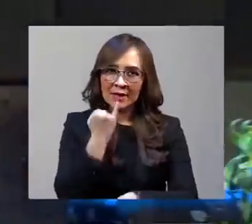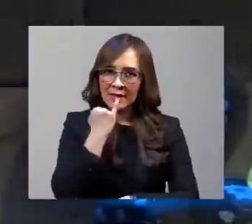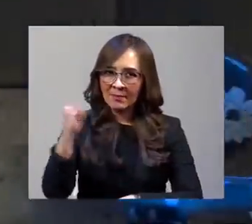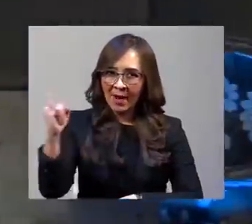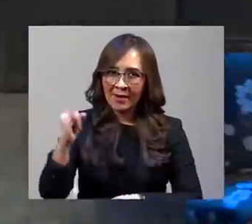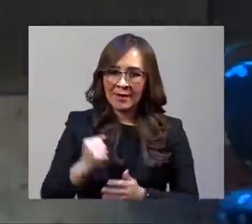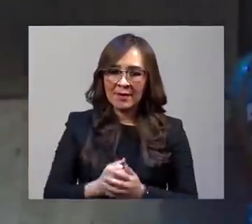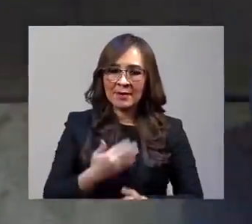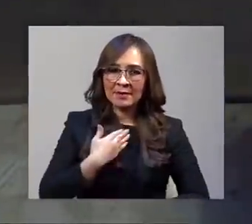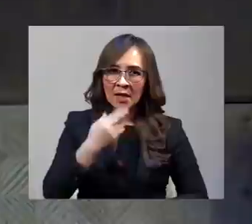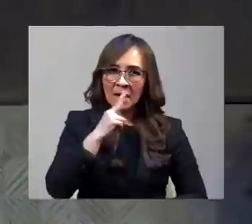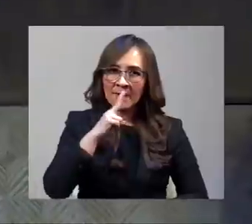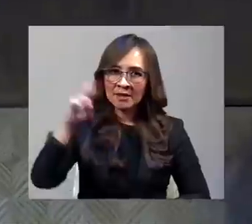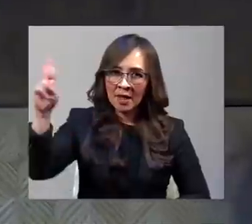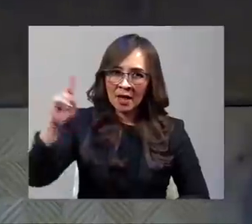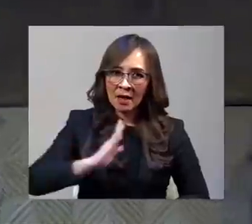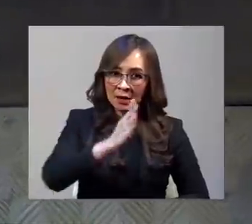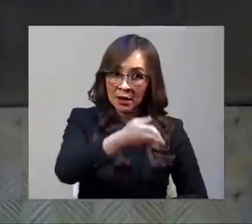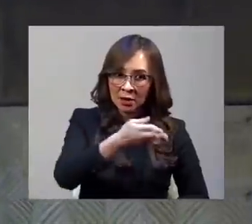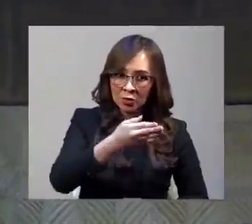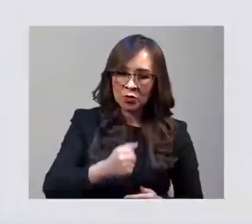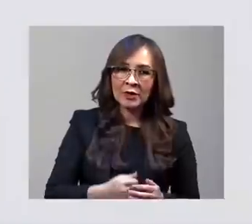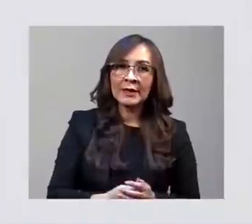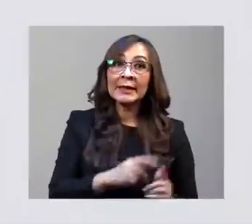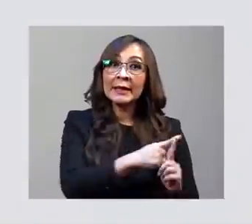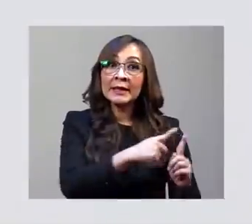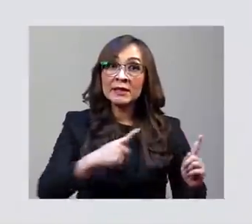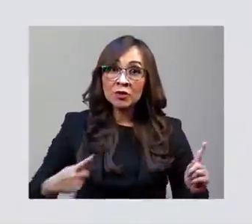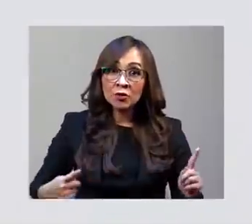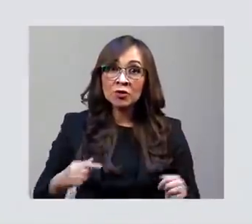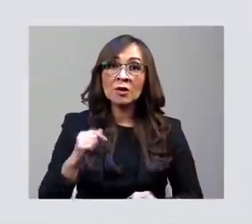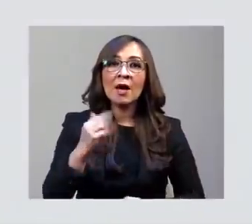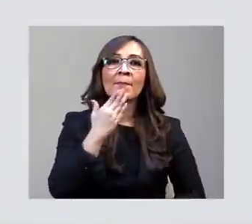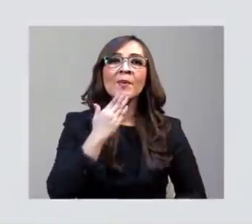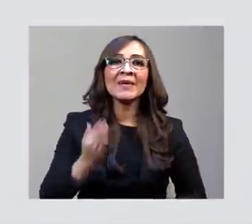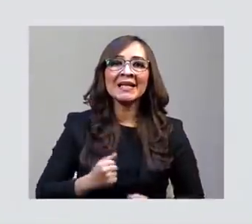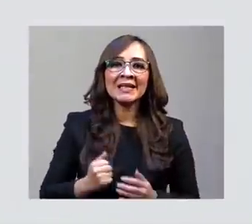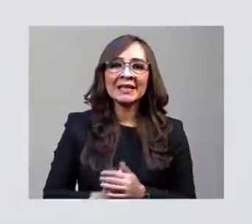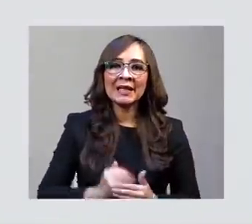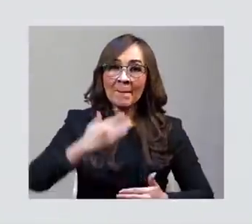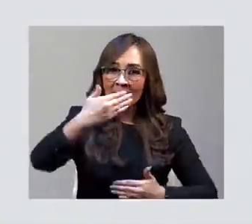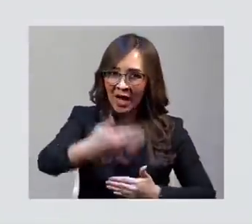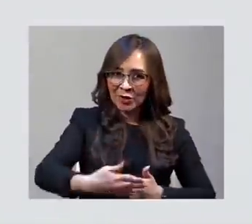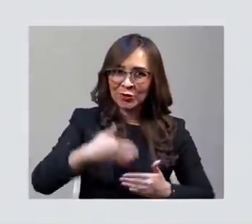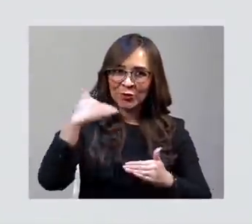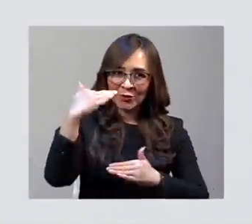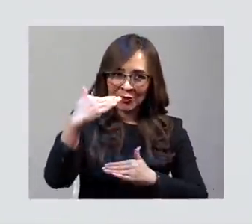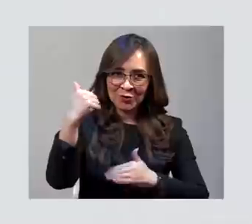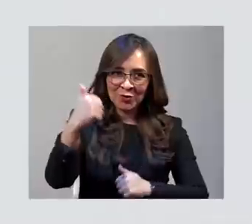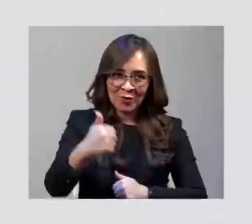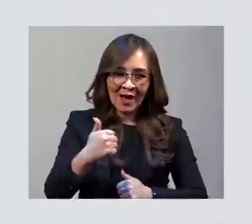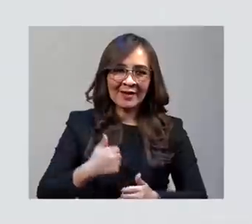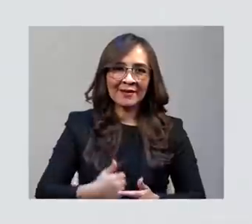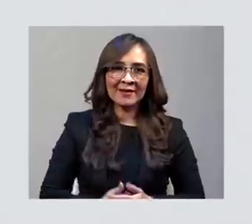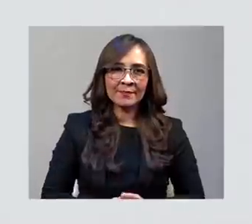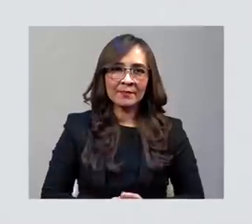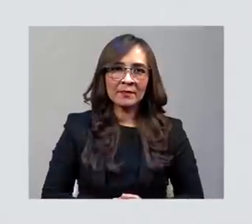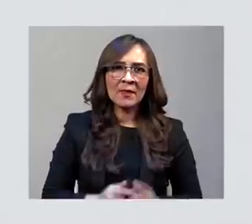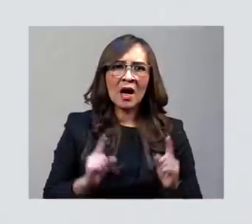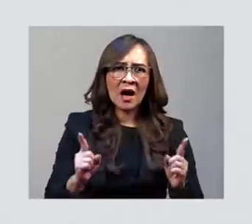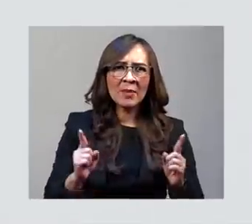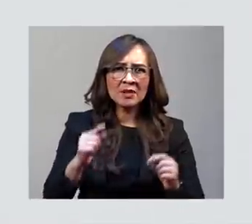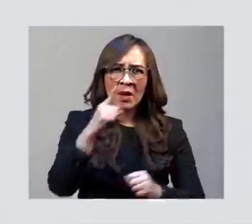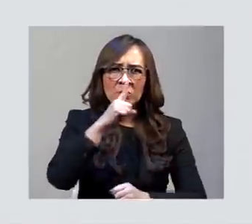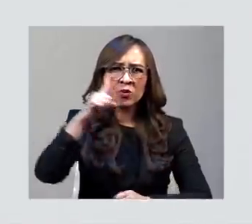Mengikut Kristus pasti ada kemajuan. Kita lihat selanjutnya. Kenapa? Kenapa Tuhan mau kita maju?